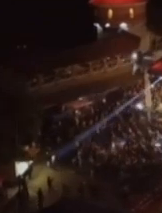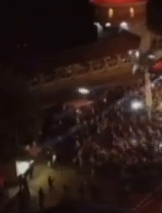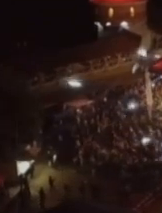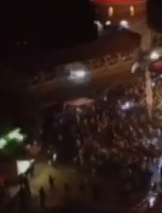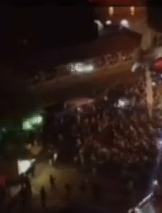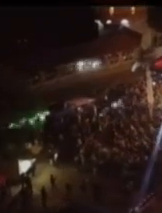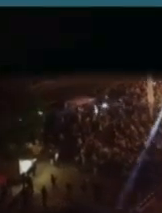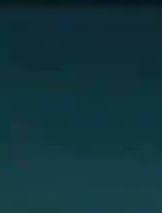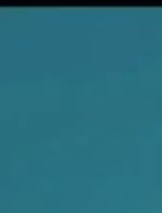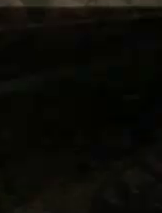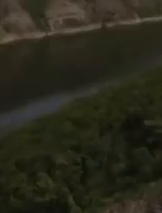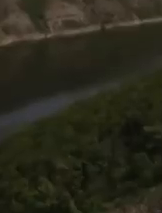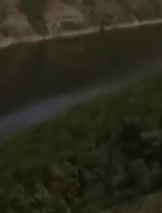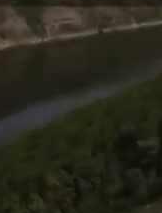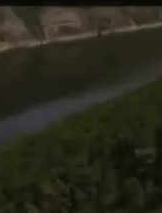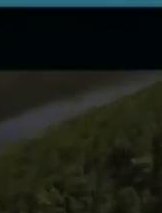Музика